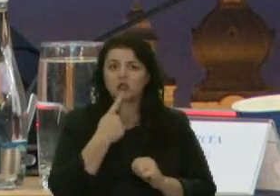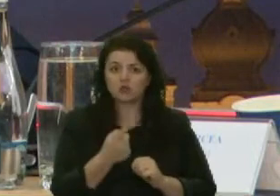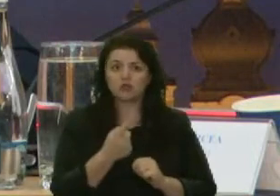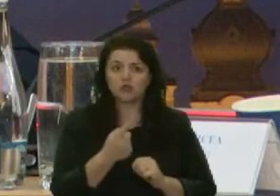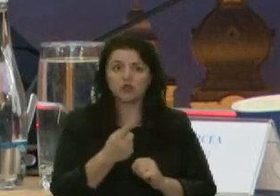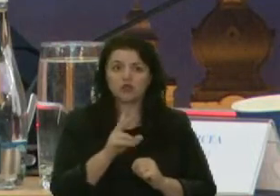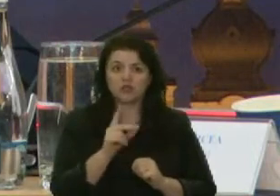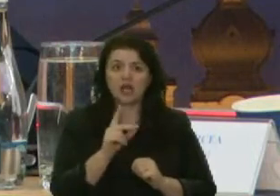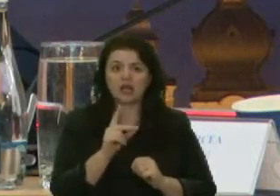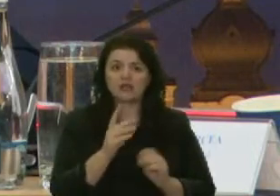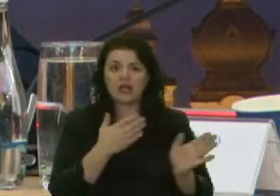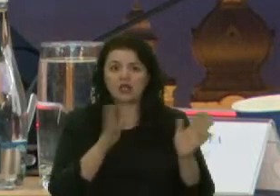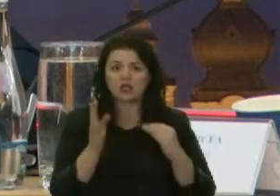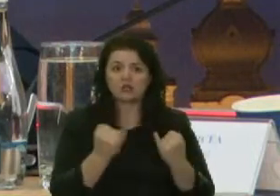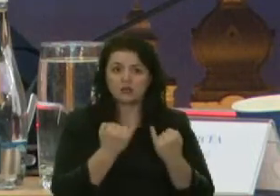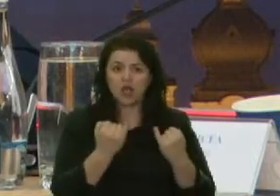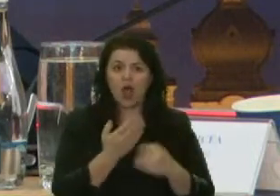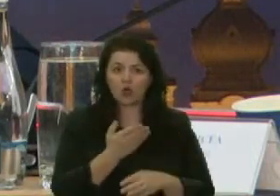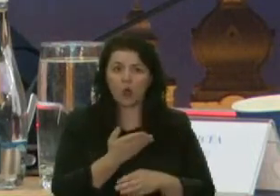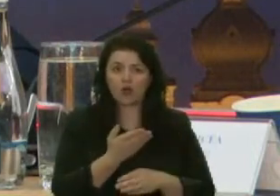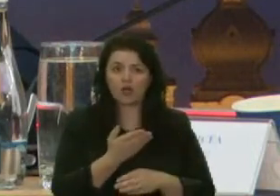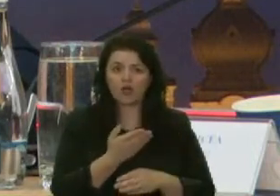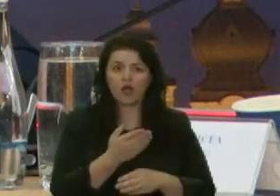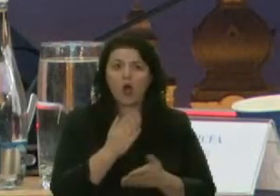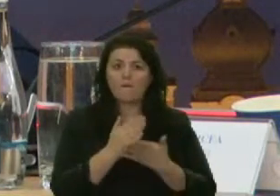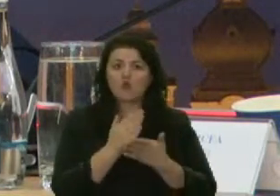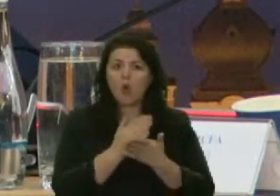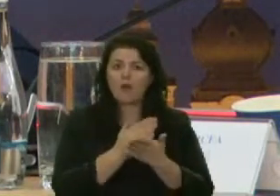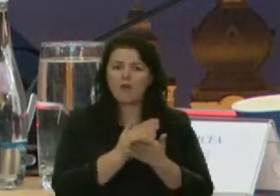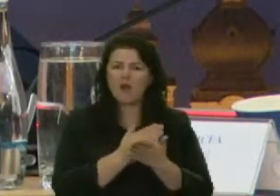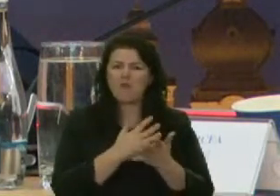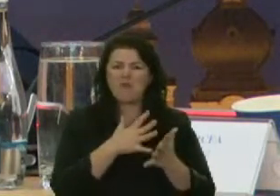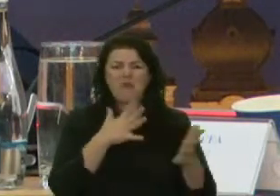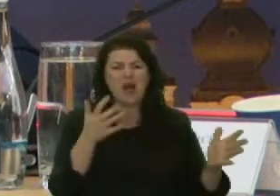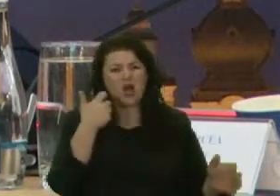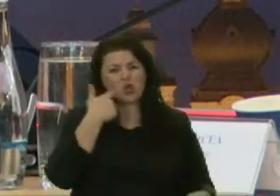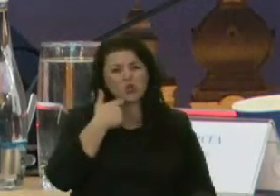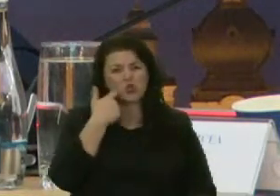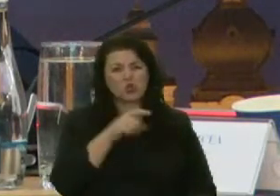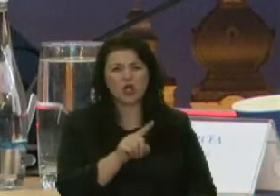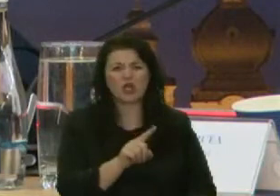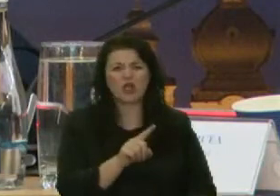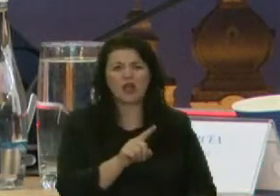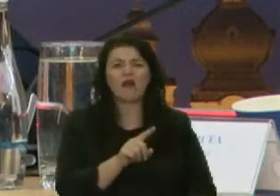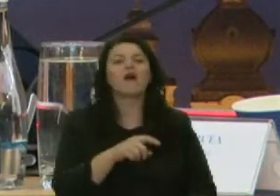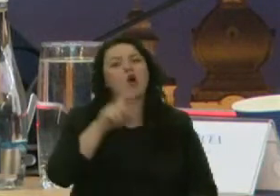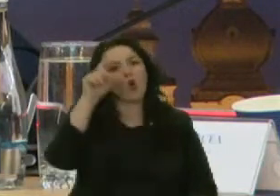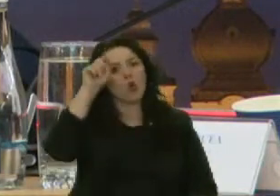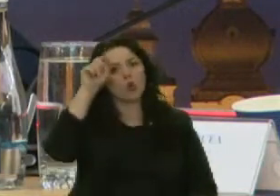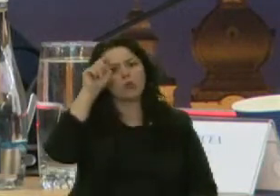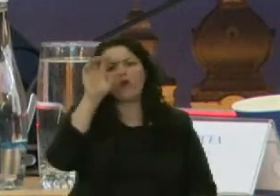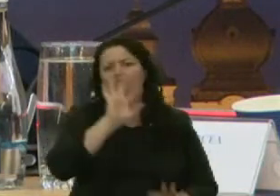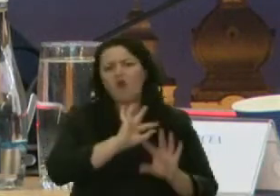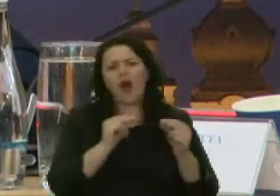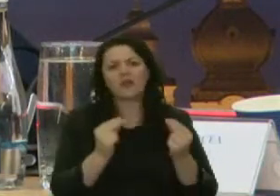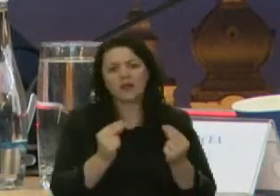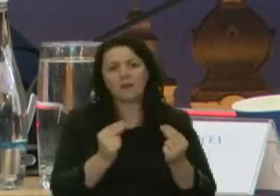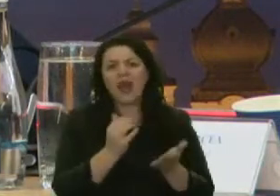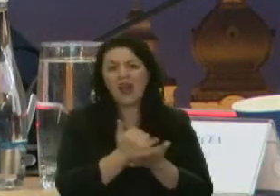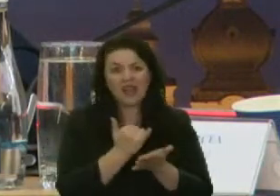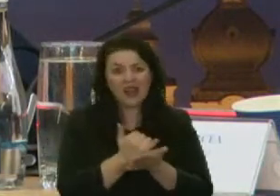de la începutul anului fiind o problemă cronică a spitalelor clujene o cunoaștem foarte bine este